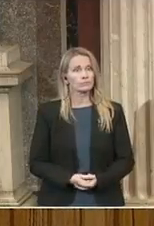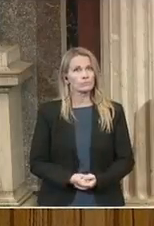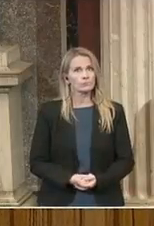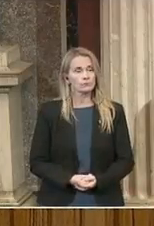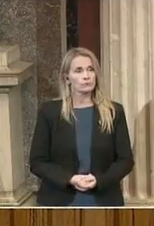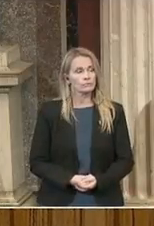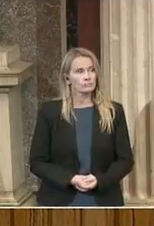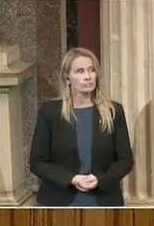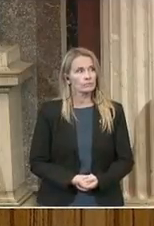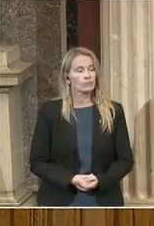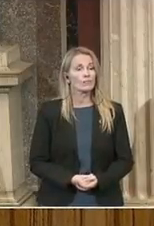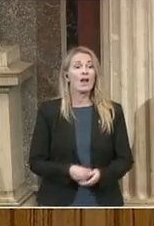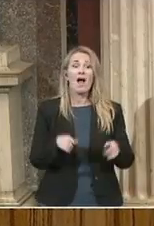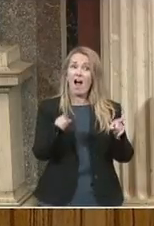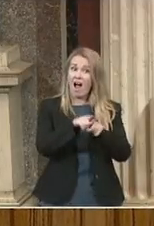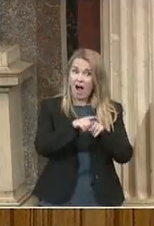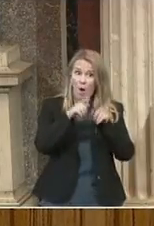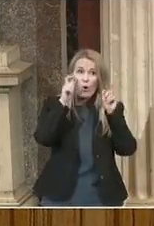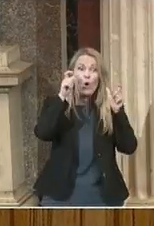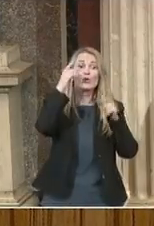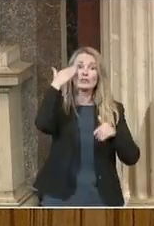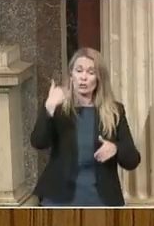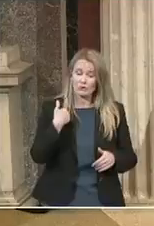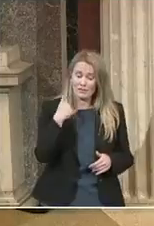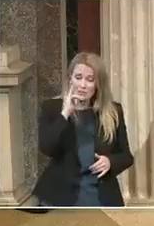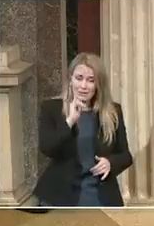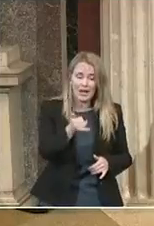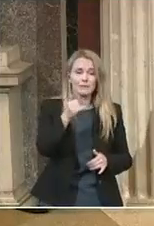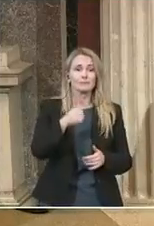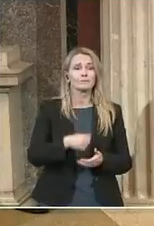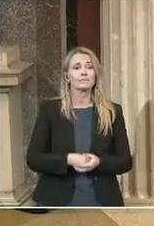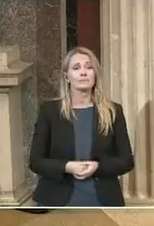als auch Nonnen ich habe als